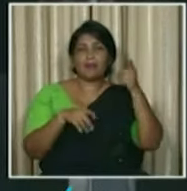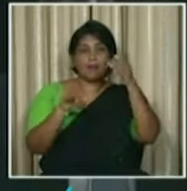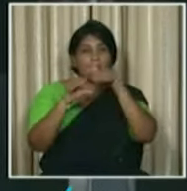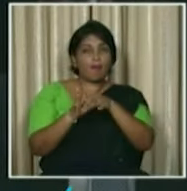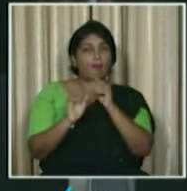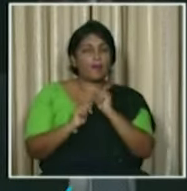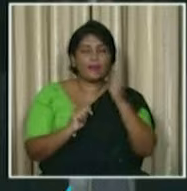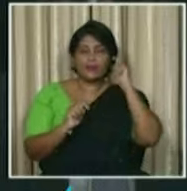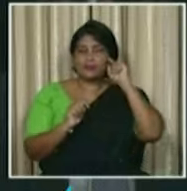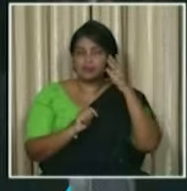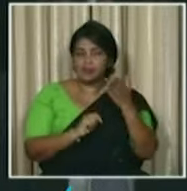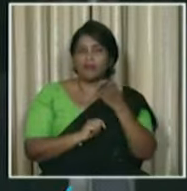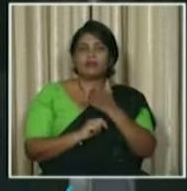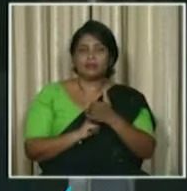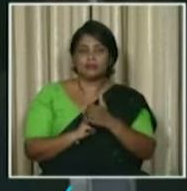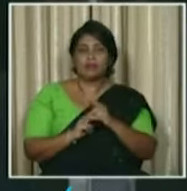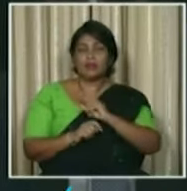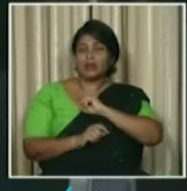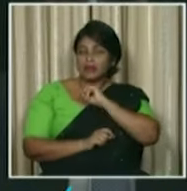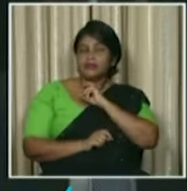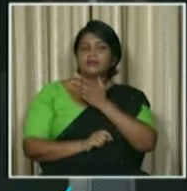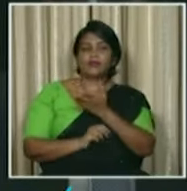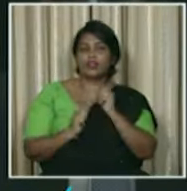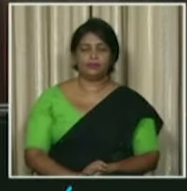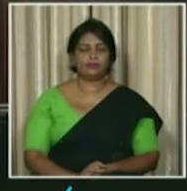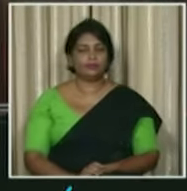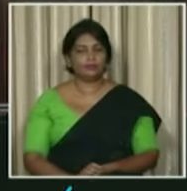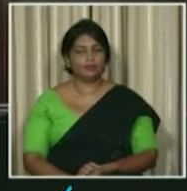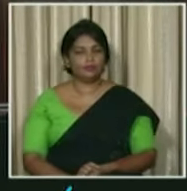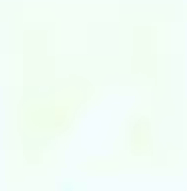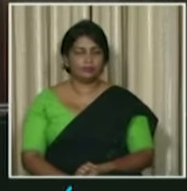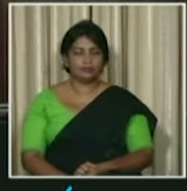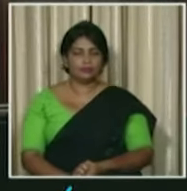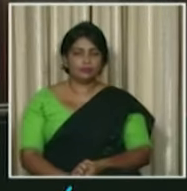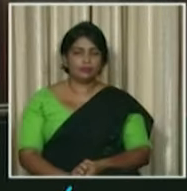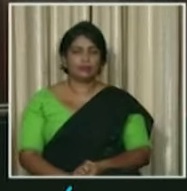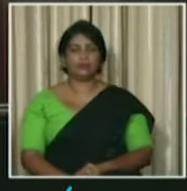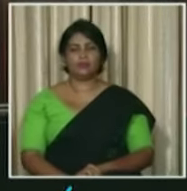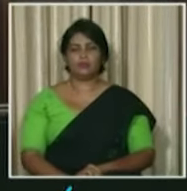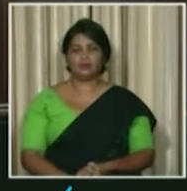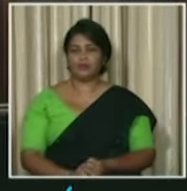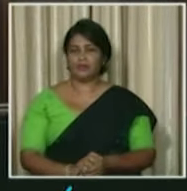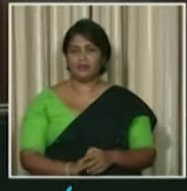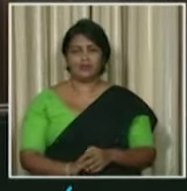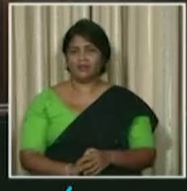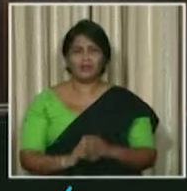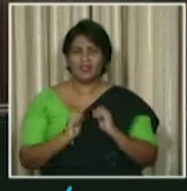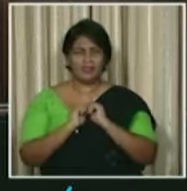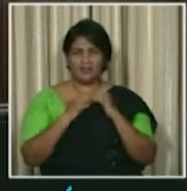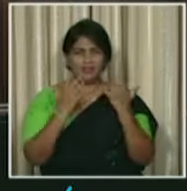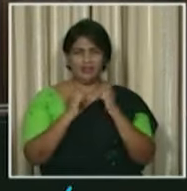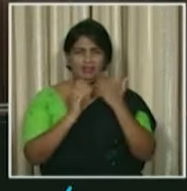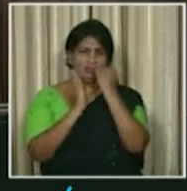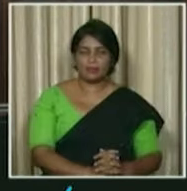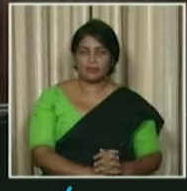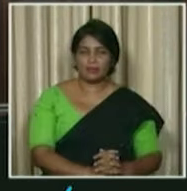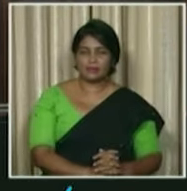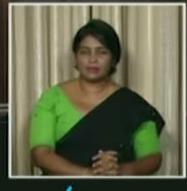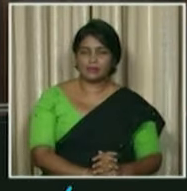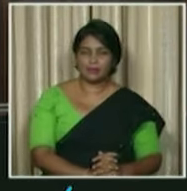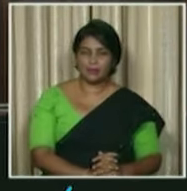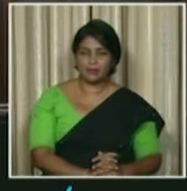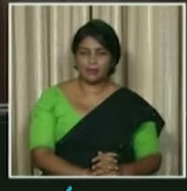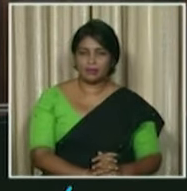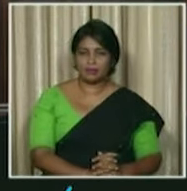මොකද්ද කියලා දන්නේ නැතුව මේ තප්පුලන්නේ මොකද්ද කියලා මට තේරෙන්නේ නෑ. නෑ නෑ අවශ්‍යතාවයක් නෑ ගරුමන්තෝ. අපි න්‍යාය පත්‍රය අනුව වැඩ කරමු.